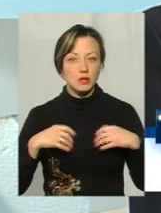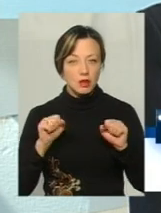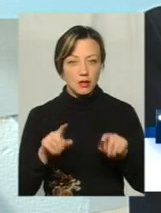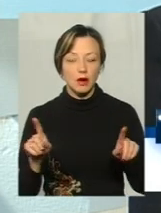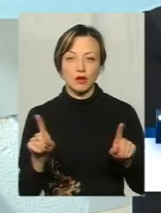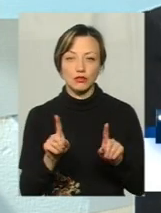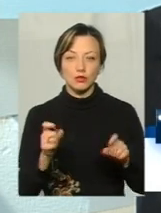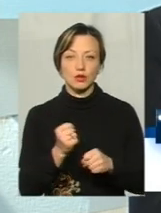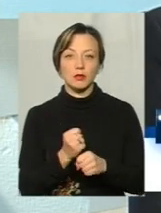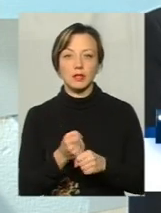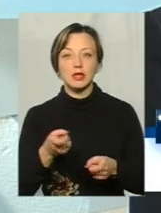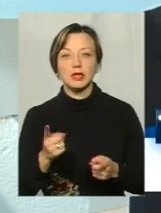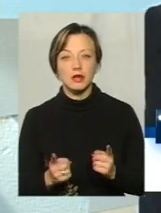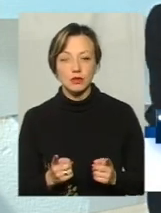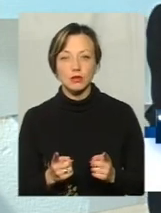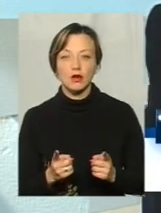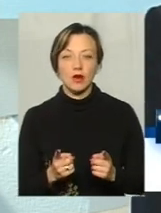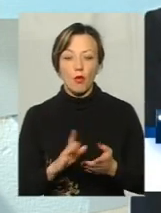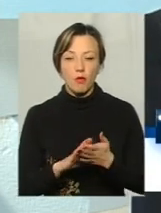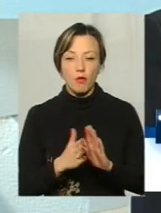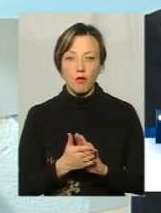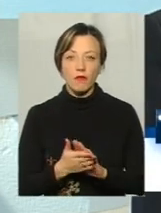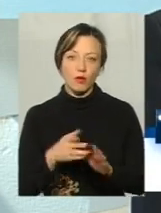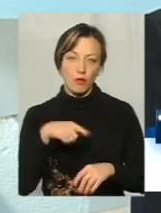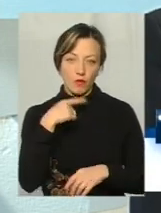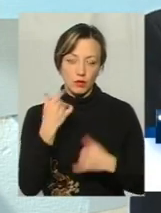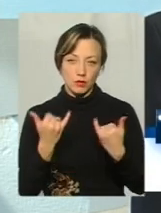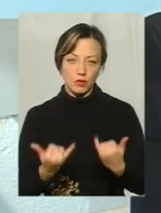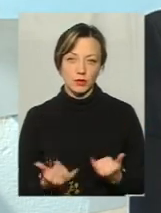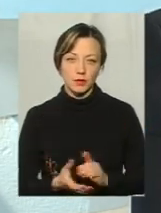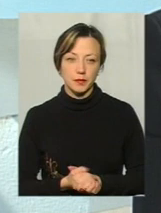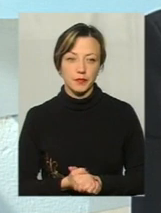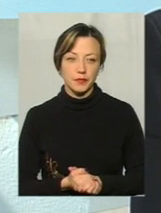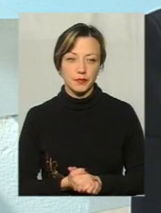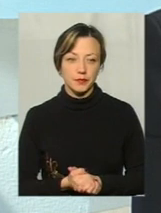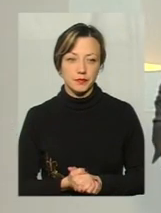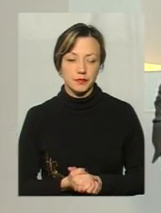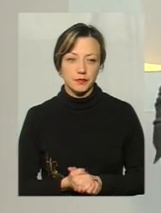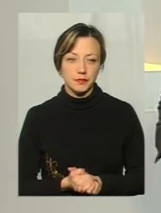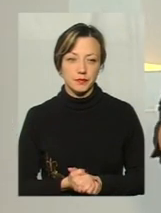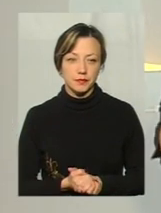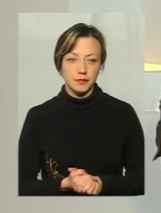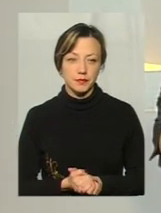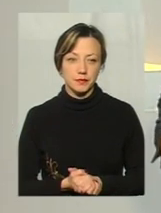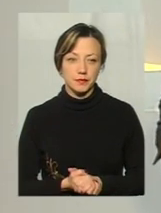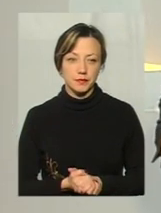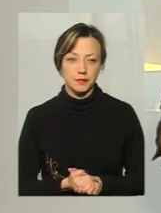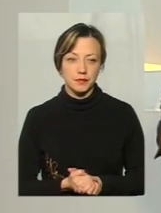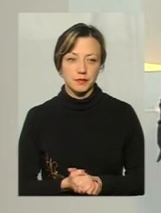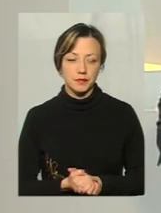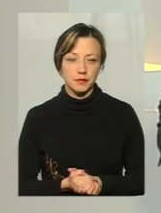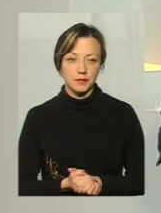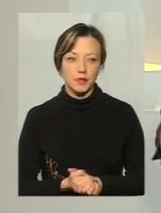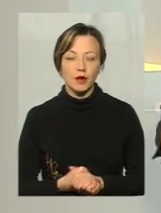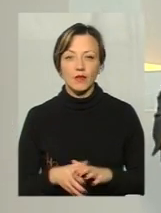щоб зробити дійсно про ті умови, які ми сьогодні говоримо. Ну, тоді цю думку має висловлювати велика